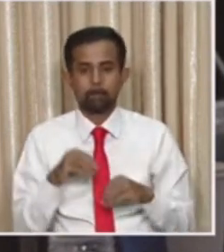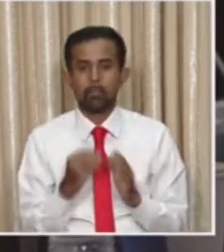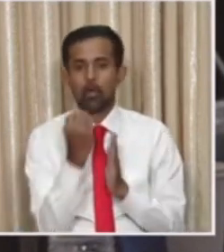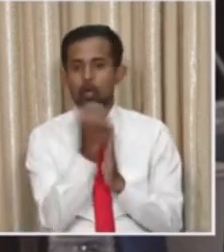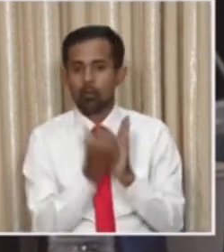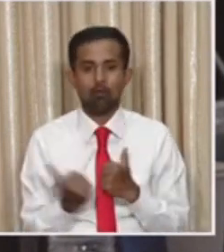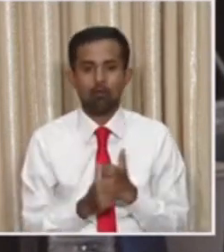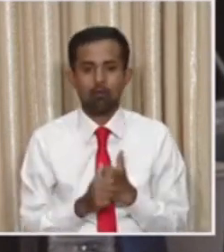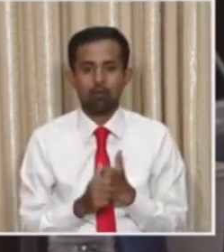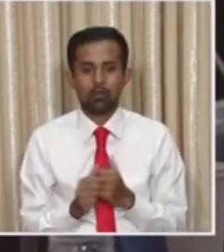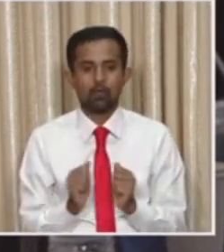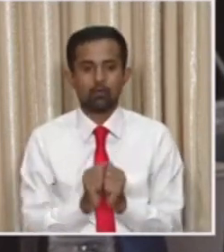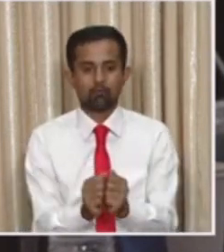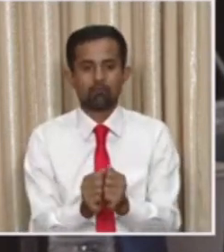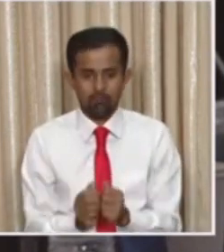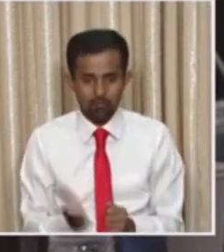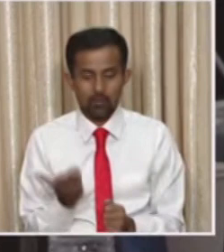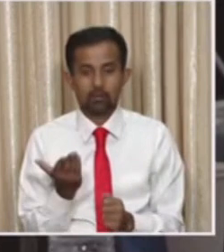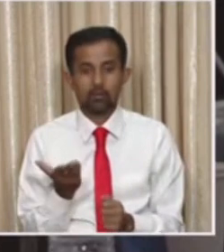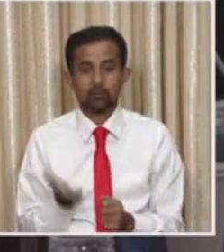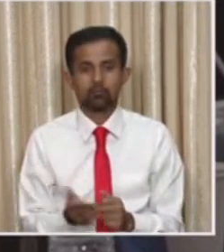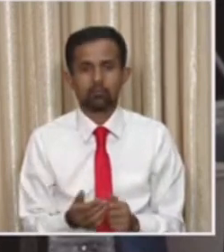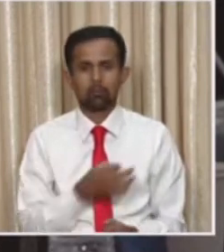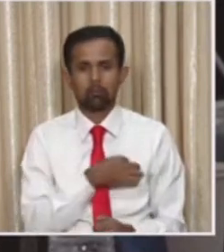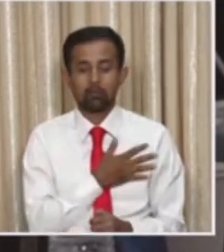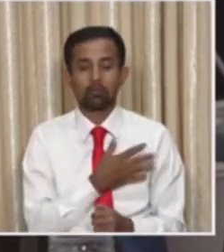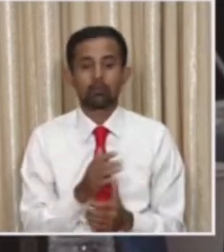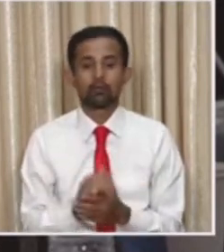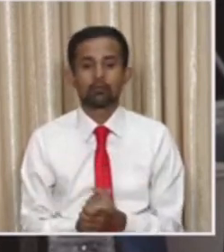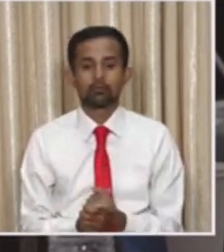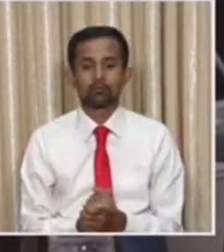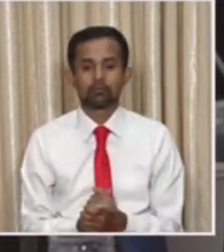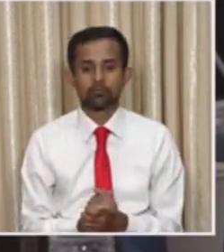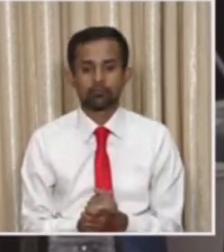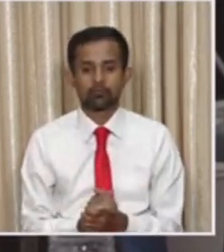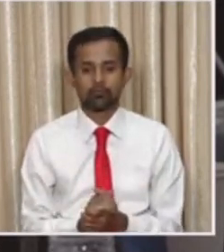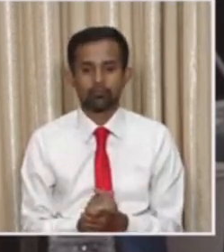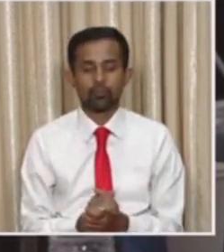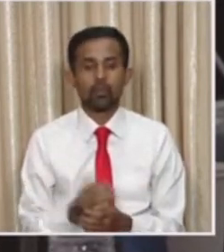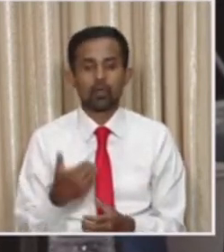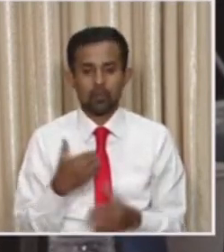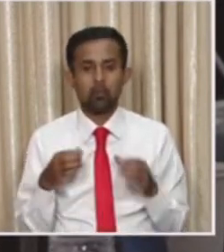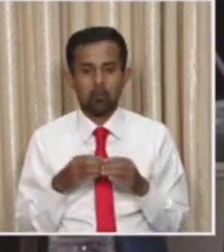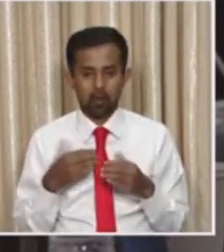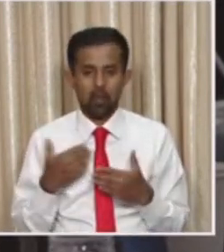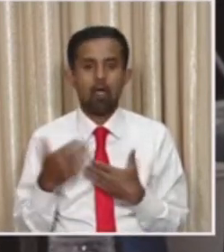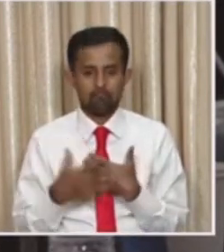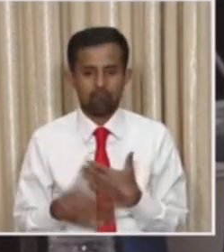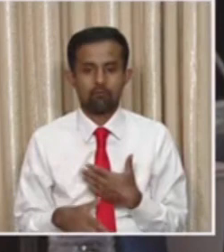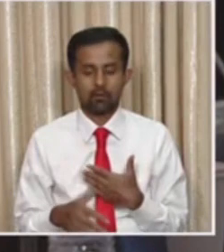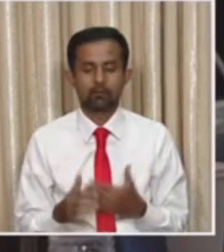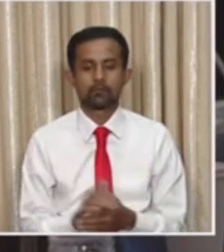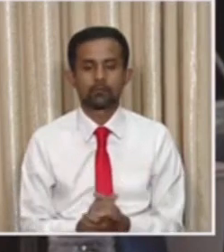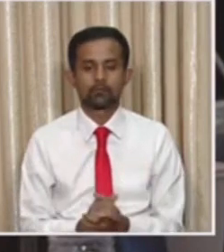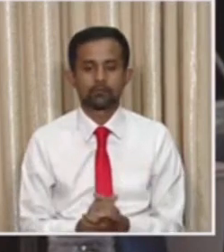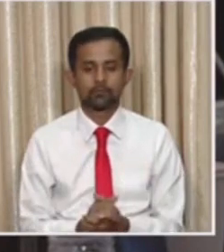வழங்குகின்ற காரணத்தினால்தான் இந்த பழிவாங்கல் நடவடிக்கைகளுக்கு எங்களுடைய அரசியல் இயக்கம் முகம் கொடுத்துக் கொண்டிருக்கின்றது. இன்று இங்கே இந்த பின்கதவால் ஆட்சி